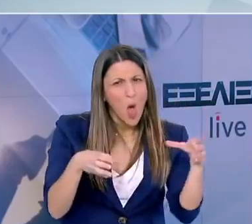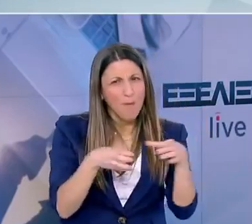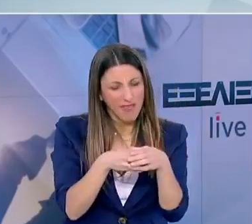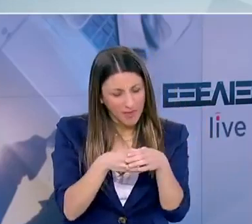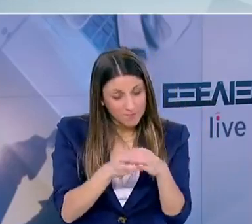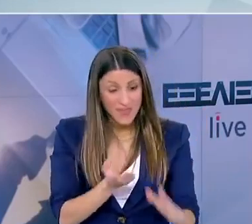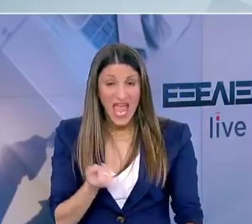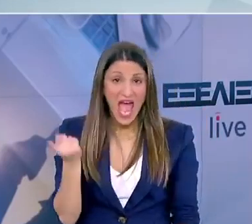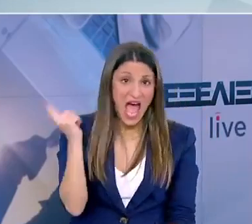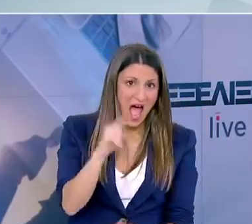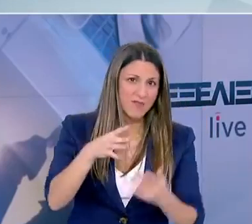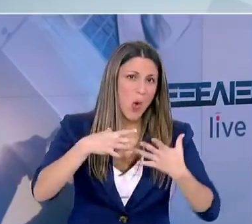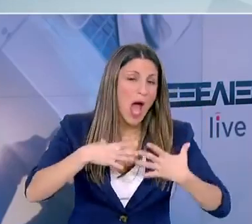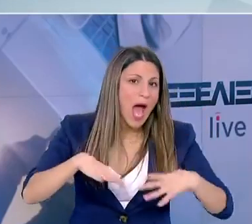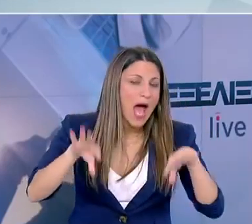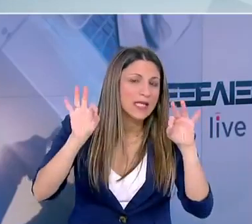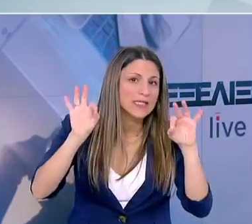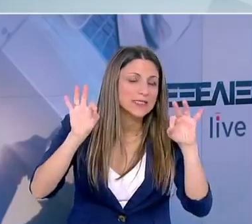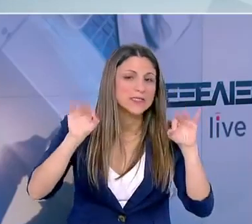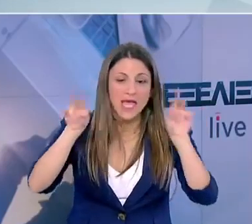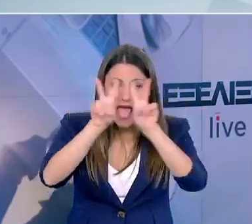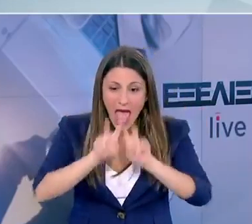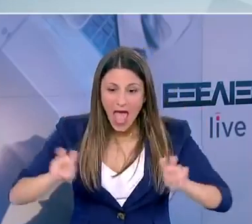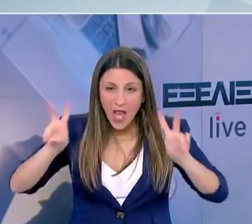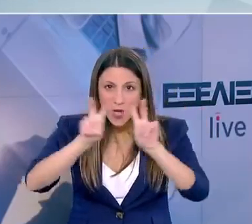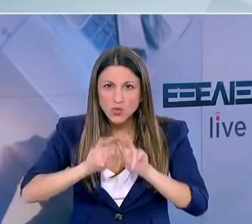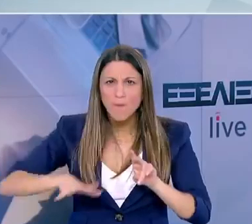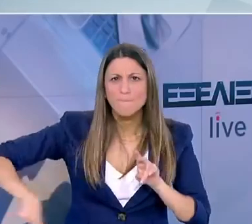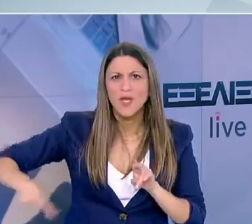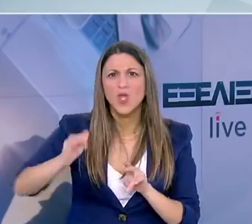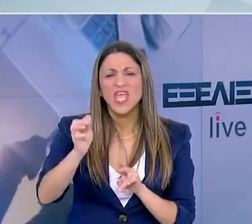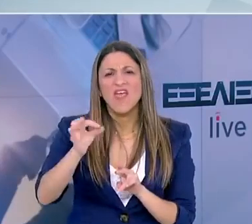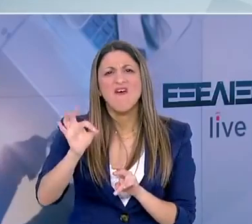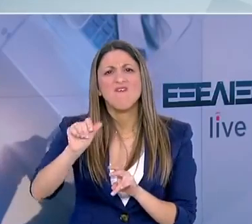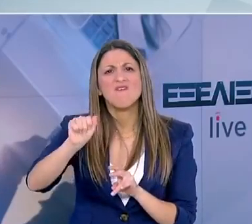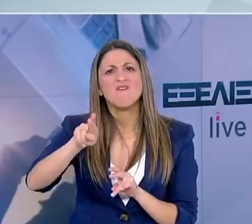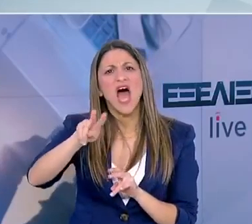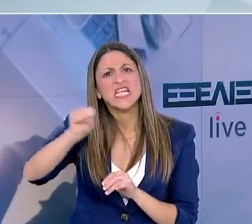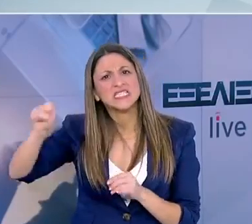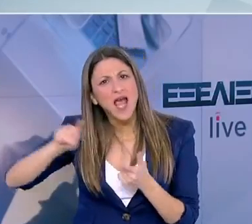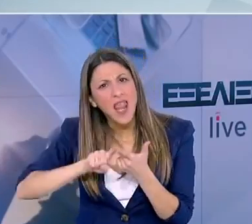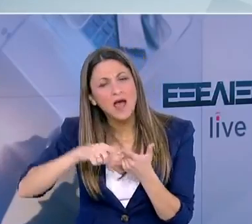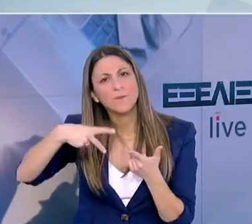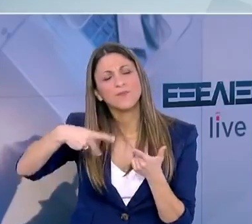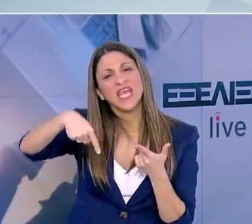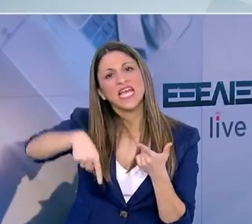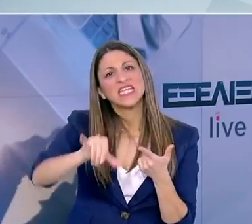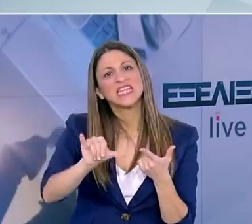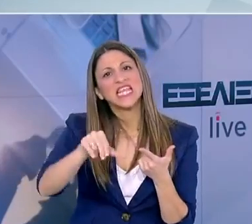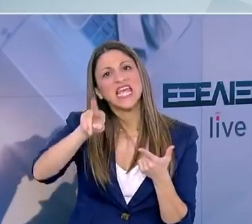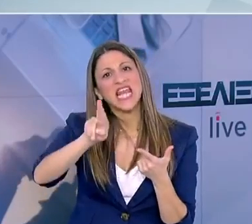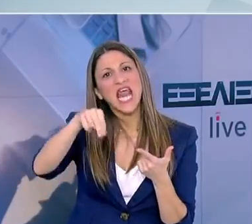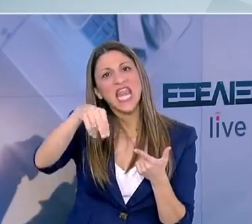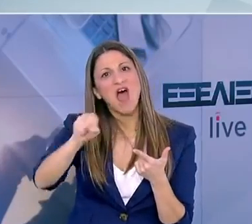να γίνουν προληπτικοί για προληπτικούς λόγους έλεγχοι και στον Τύρναβο και στα Φάρσαλα και στην περιοχή των Σοφάδων.